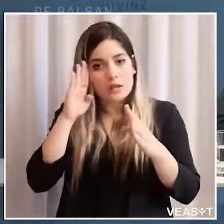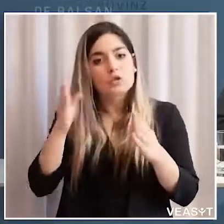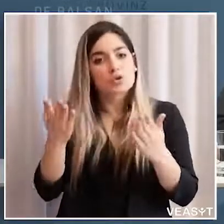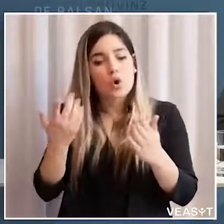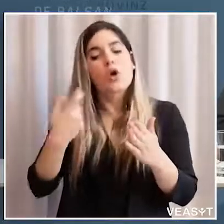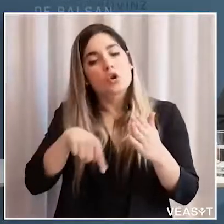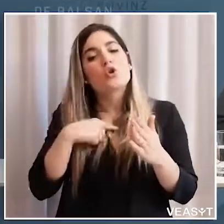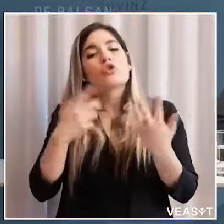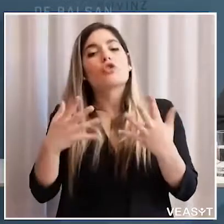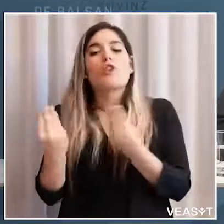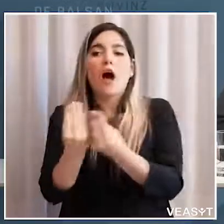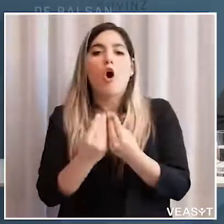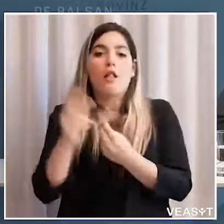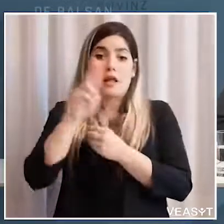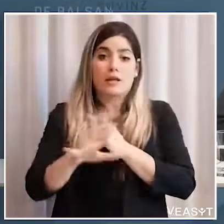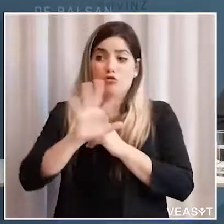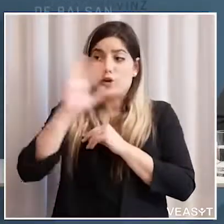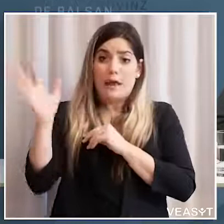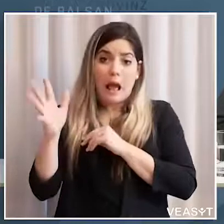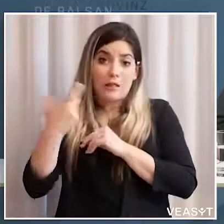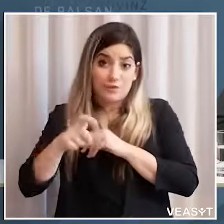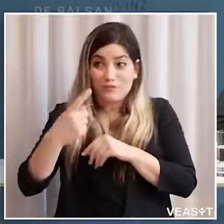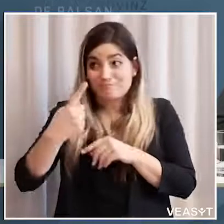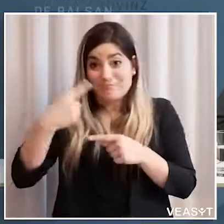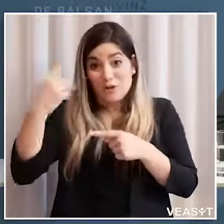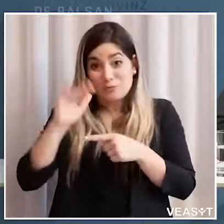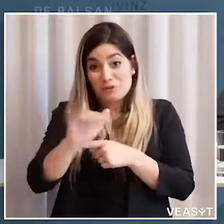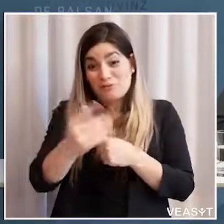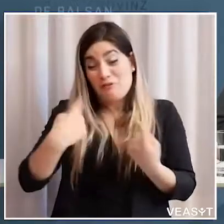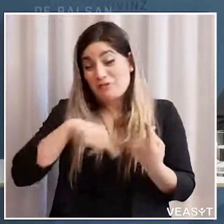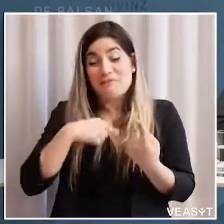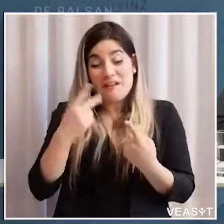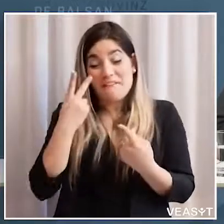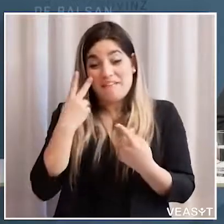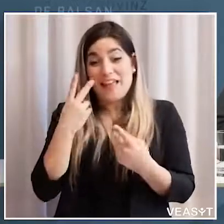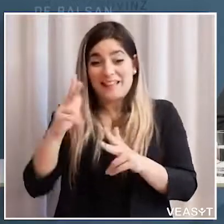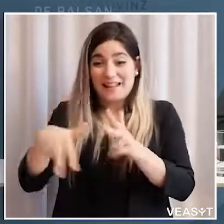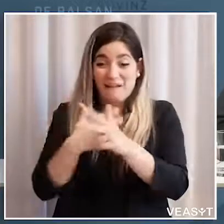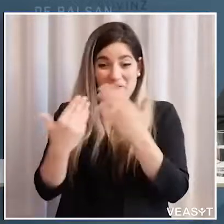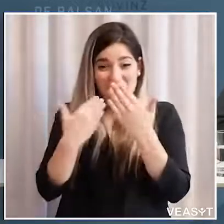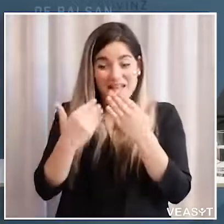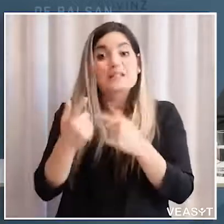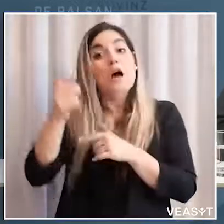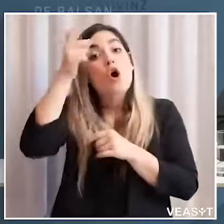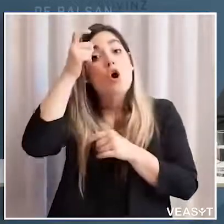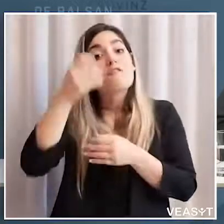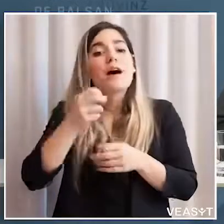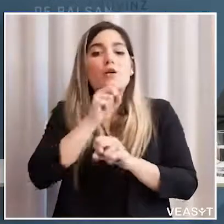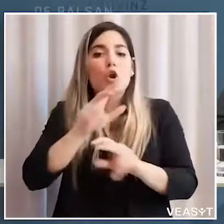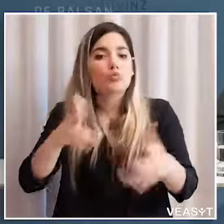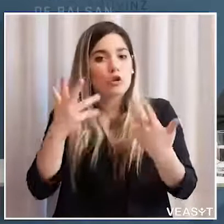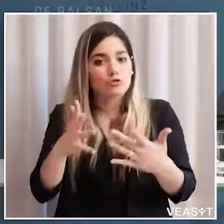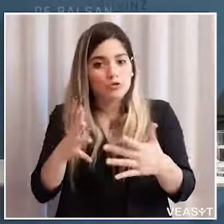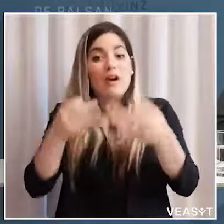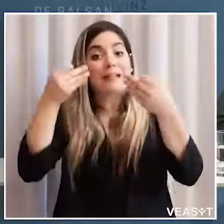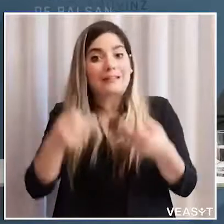potuto sentire i colleghi delle altre regioni perché quasi giornalmente ci vediamo anche in videoconferenza il governo annunciato